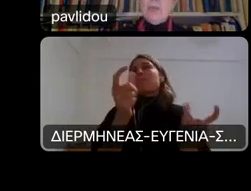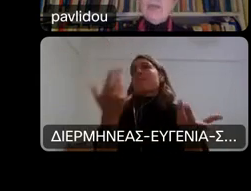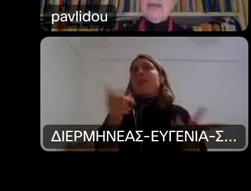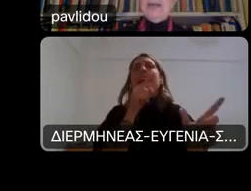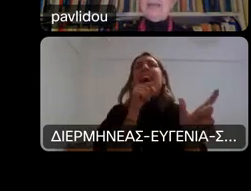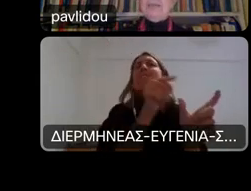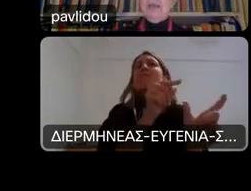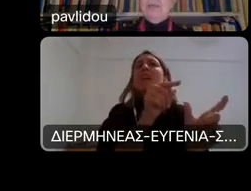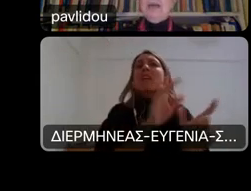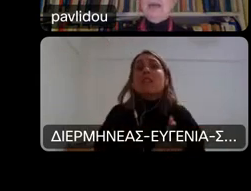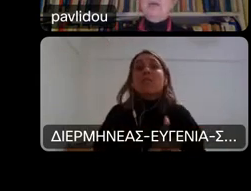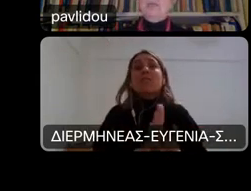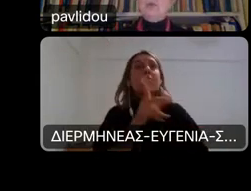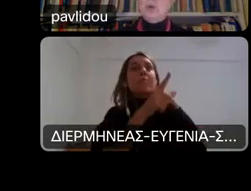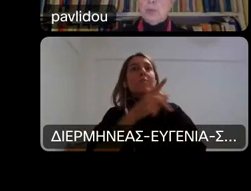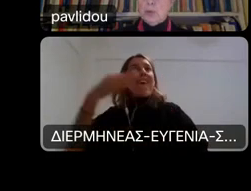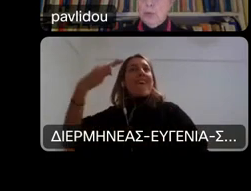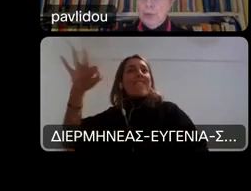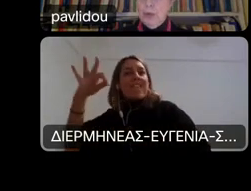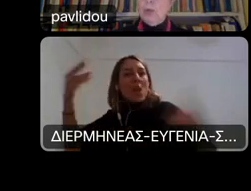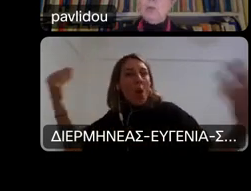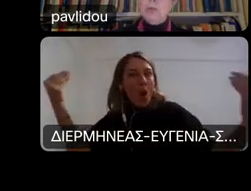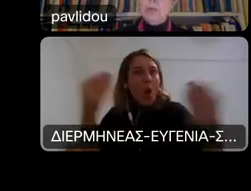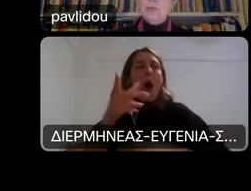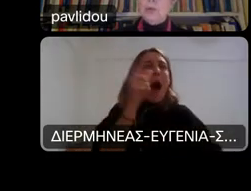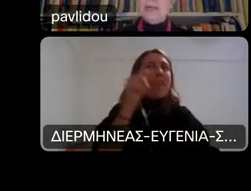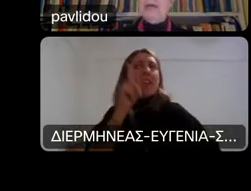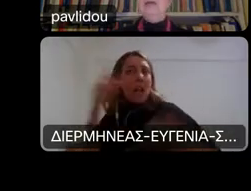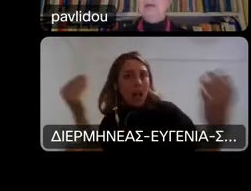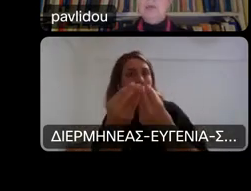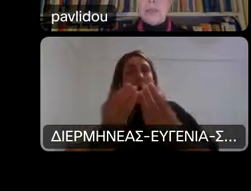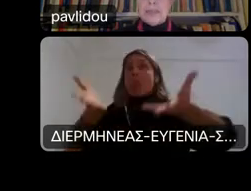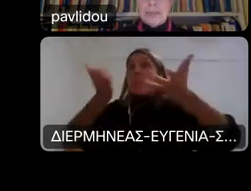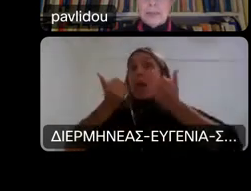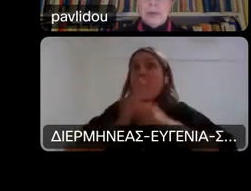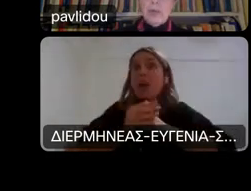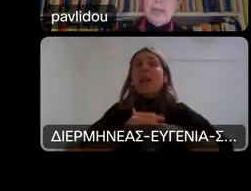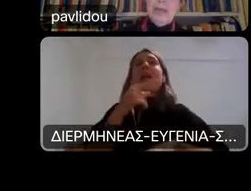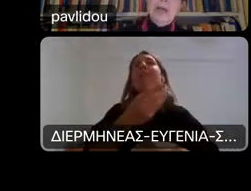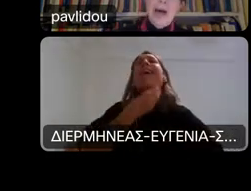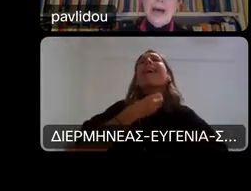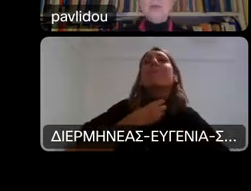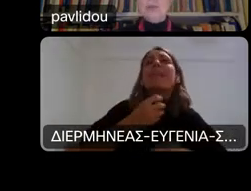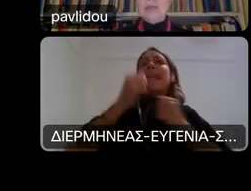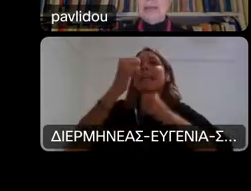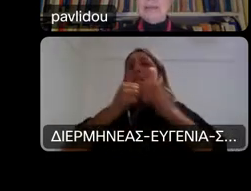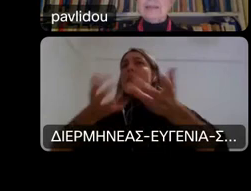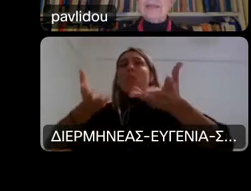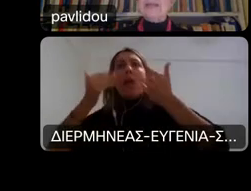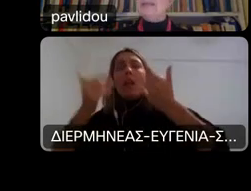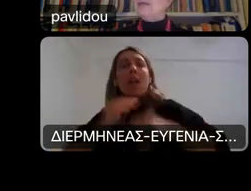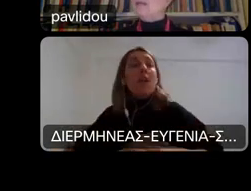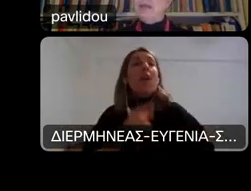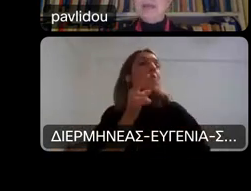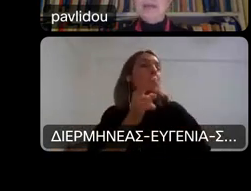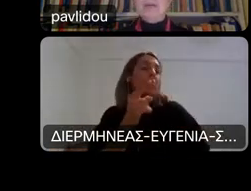που δεν είναι σημαδεμένα ως προς το φύλο, ούτε μορφολογικά, ούτε σημασιολογικά. Άτομο, στελέχη της